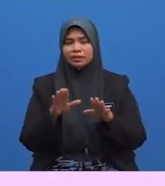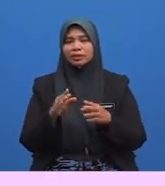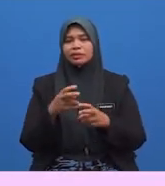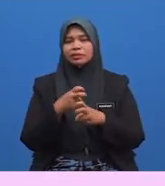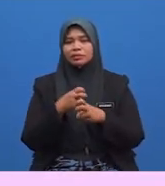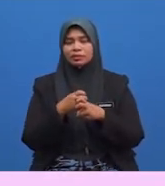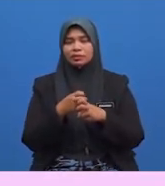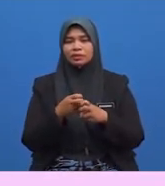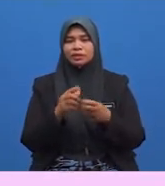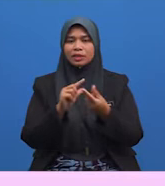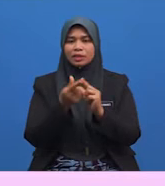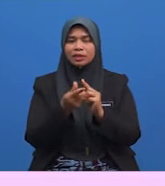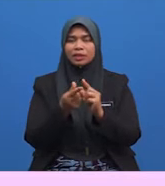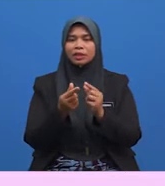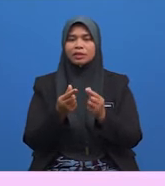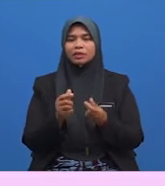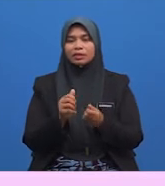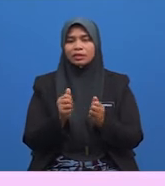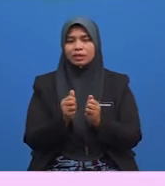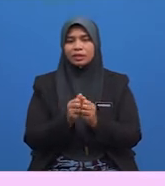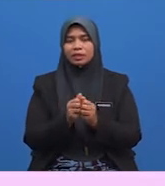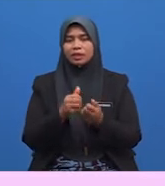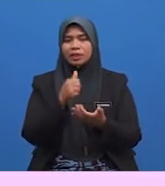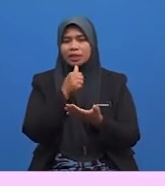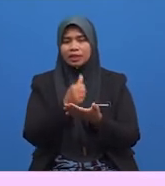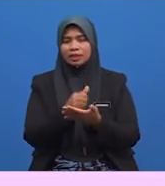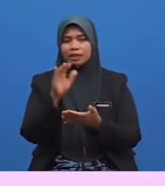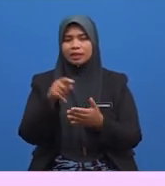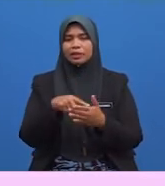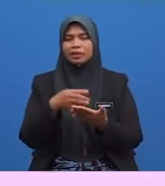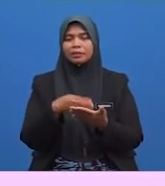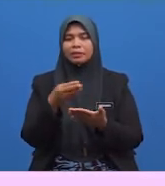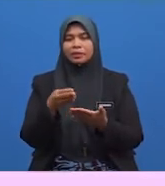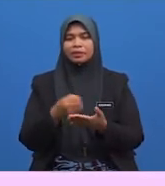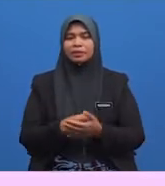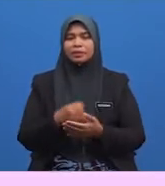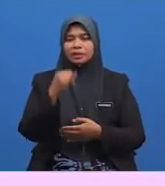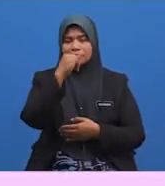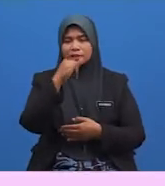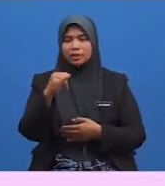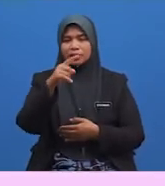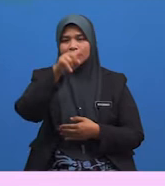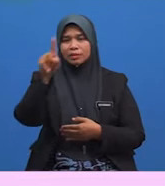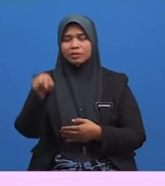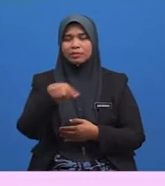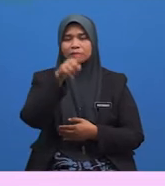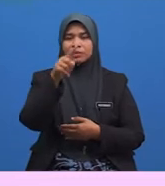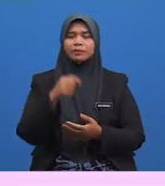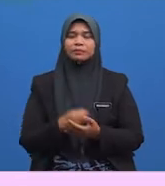sukar. Gantikan nilai sudut yang diberi dan jejari bulatan ke dalam